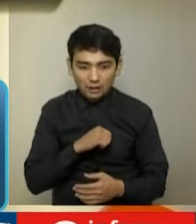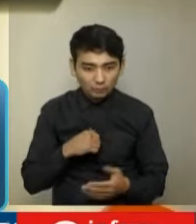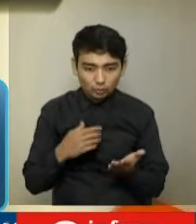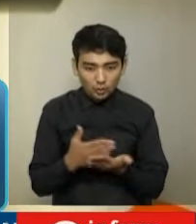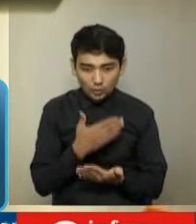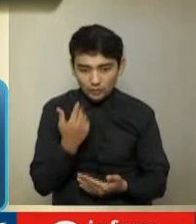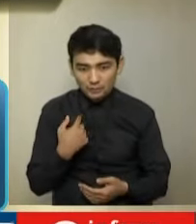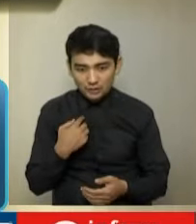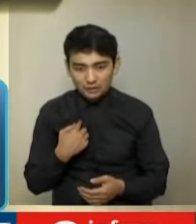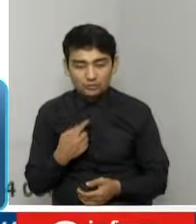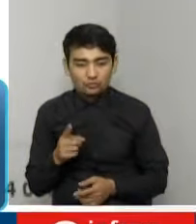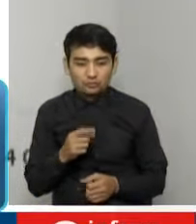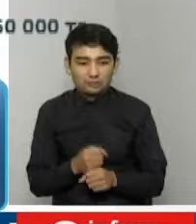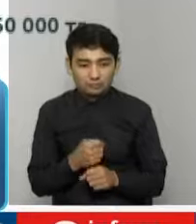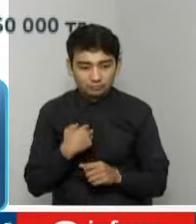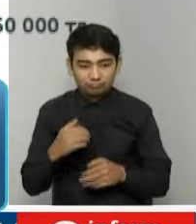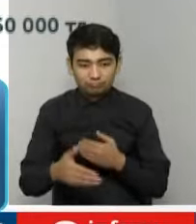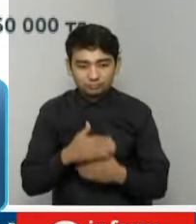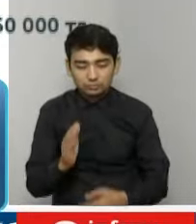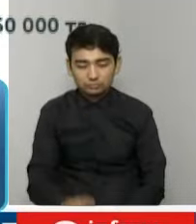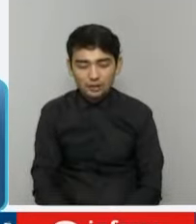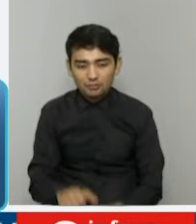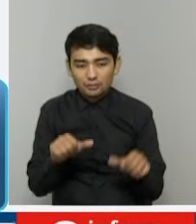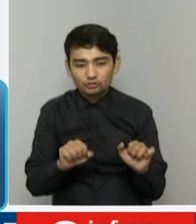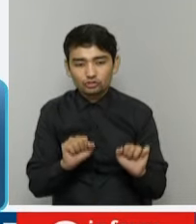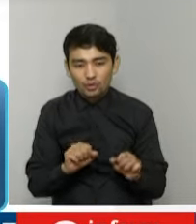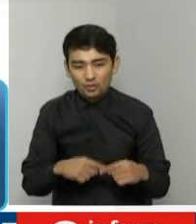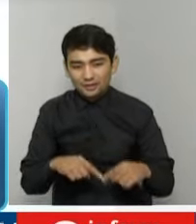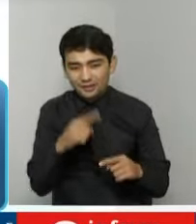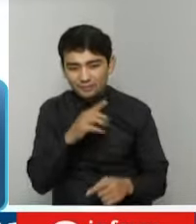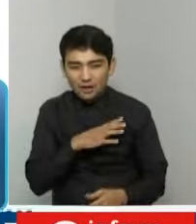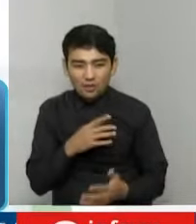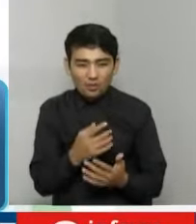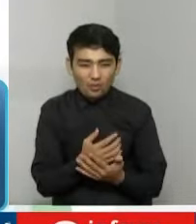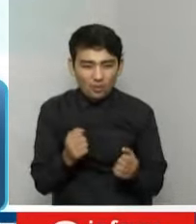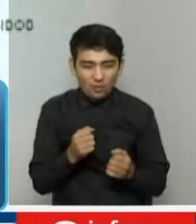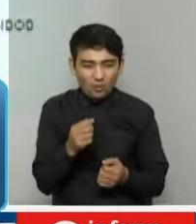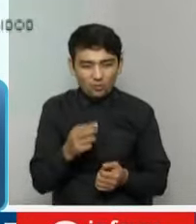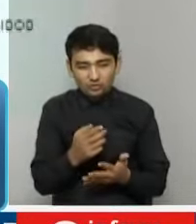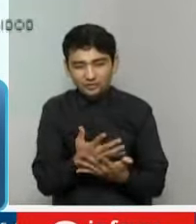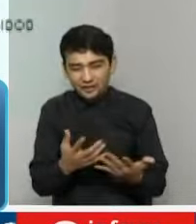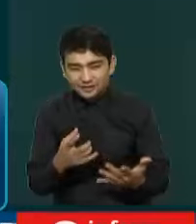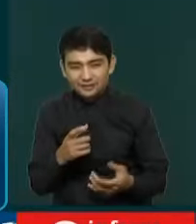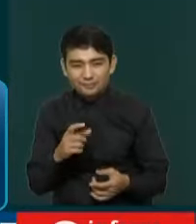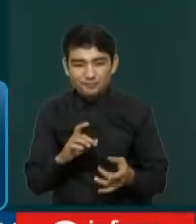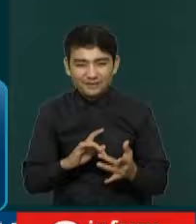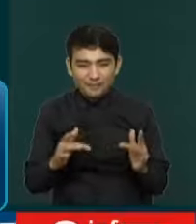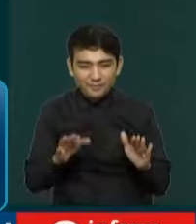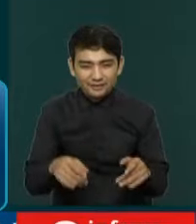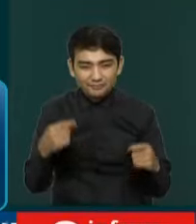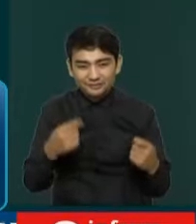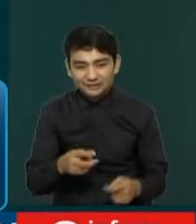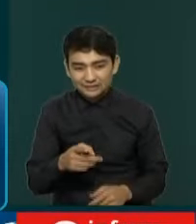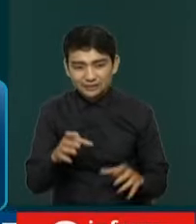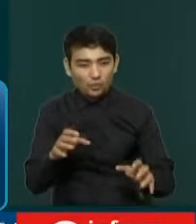принимаем меры по блокировке. Правоохранители предупреждают, что приобретение холодного оружия через маркетплейсы незаконно. За